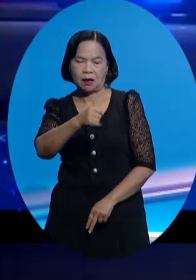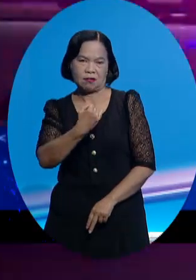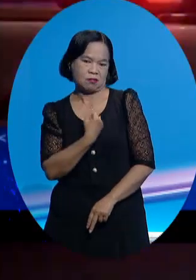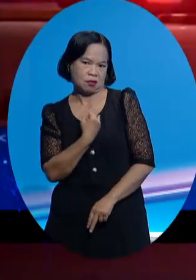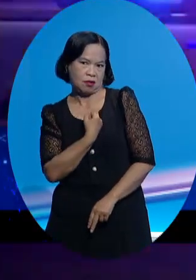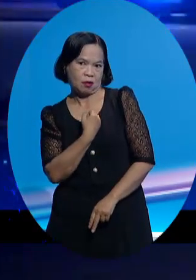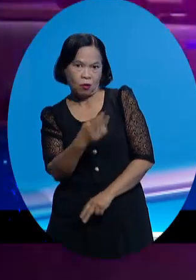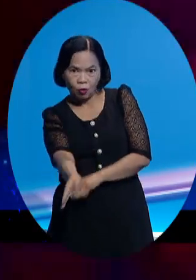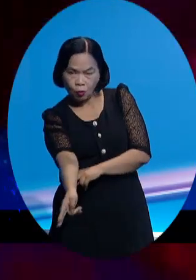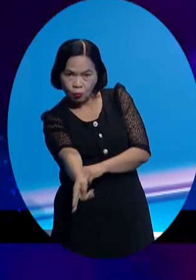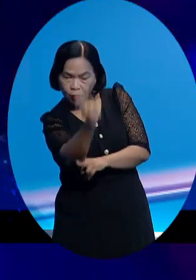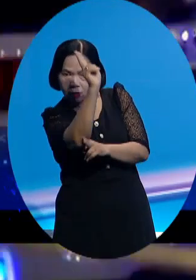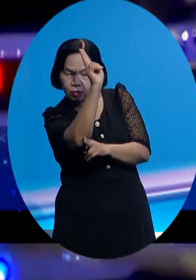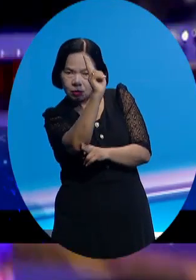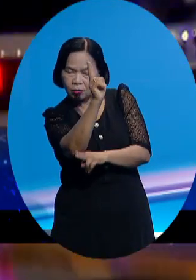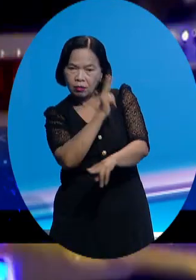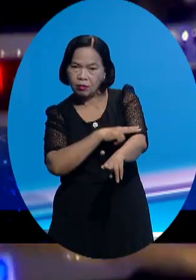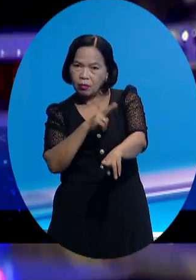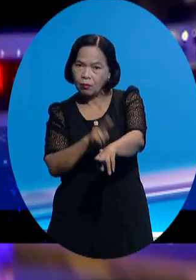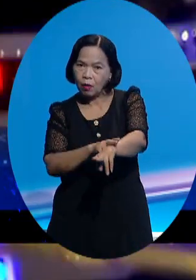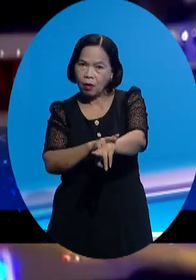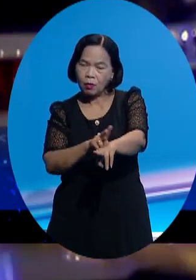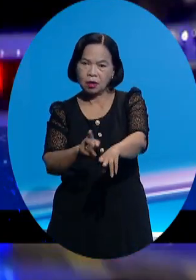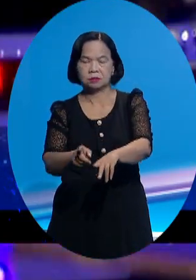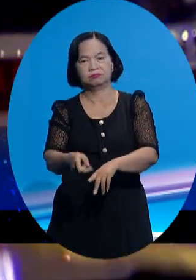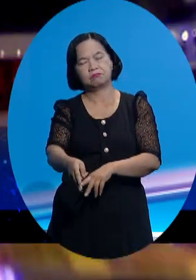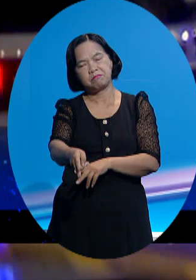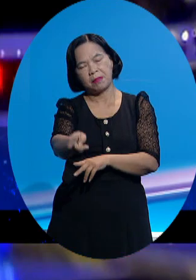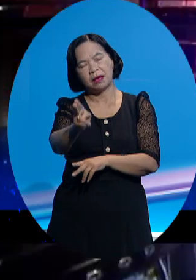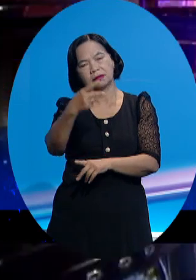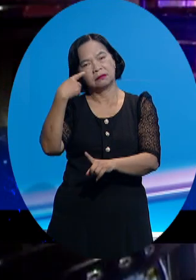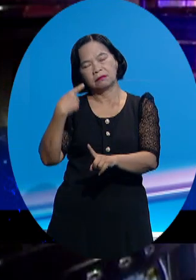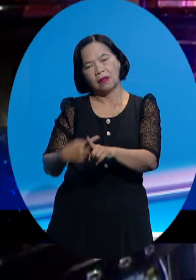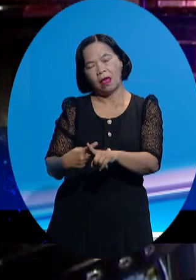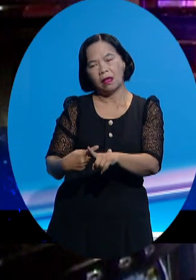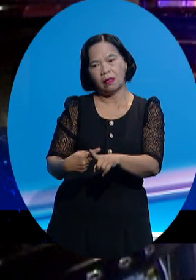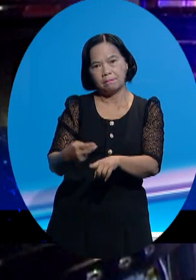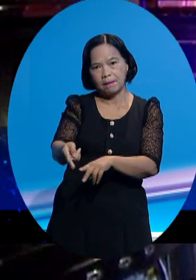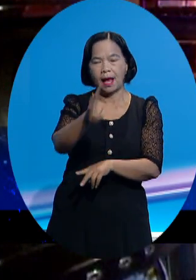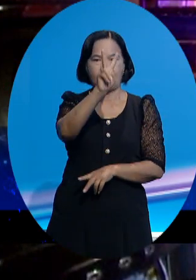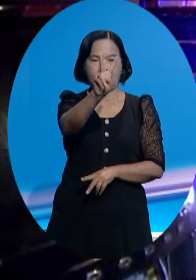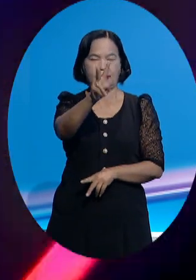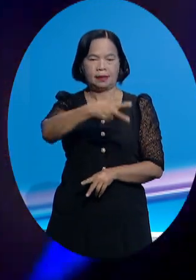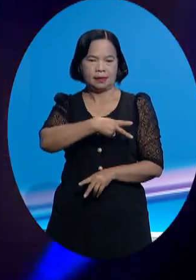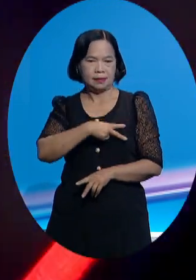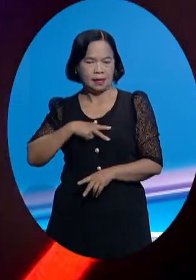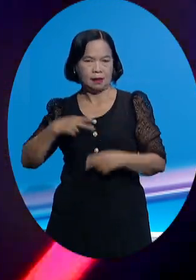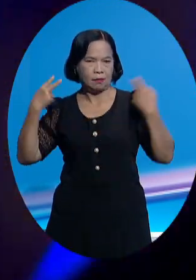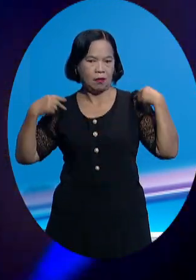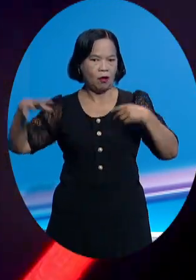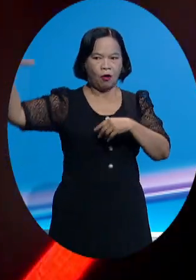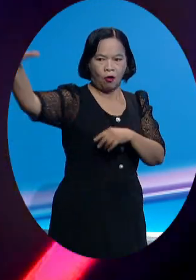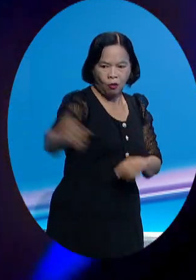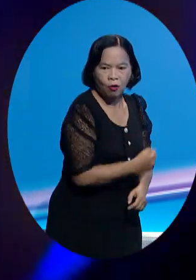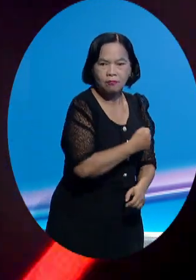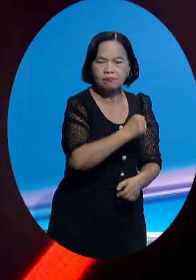trong một vụ nổ súng đã bị các thành viên của lực lượng đặc nhiệm Swatch hạ gục trước đó Tên này đã nổ súng bắn hai nhân viên cảnh sát rồi cứ một chiếc